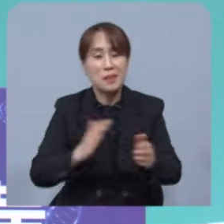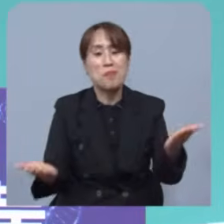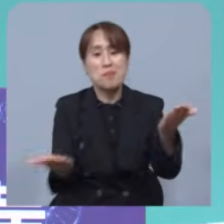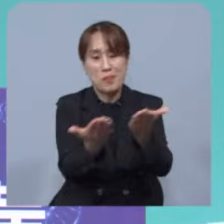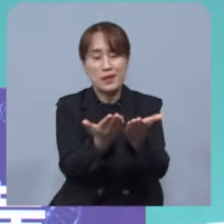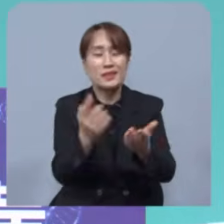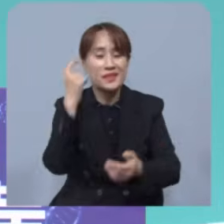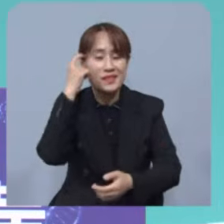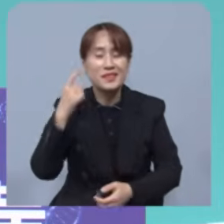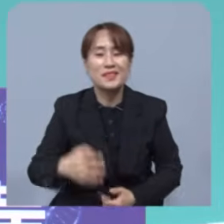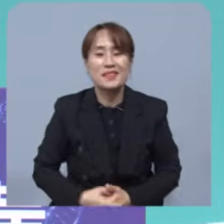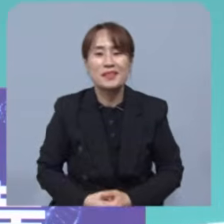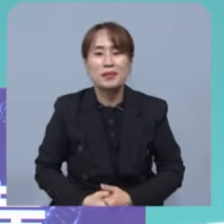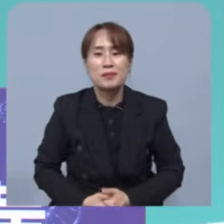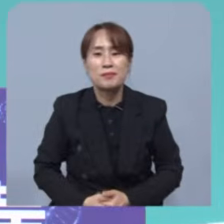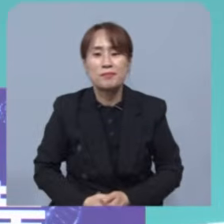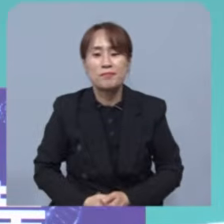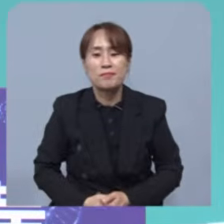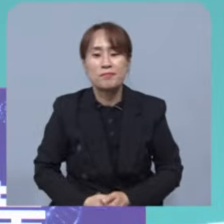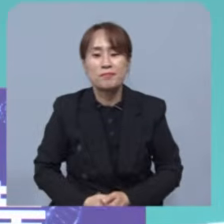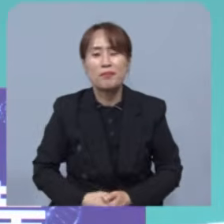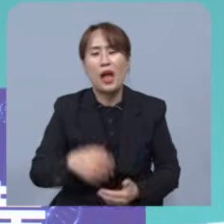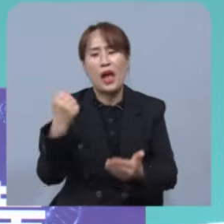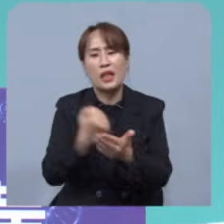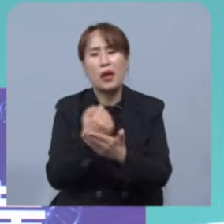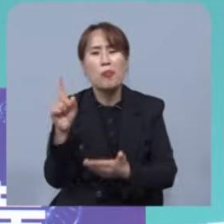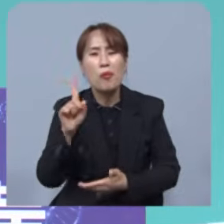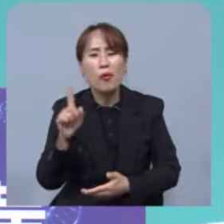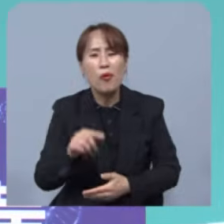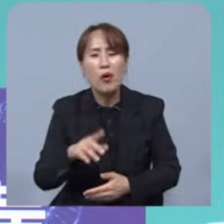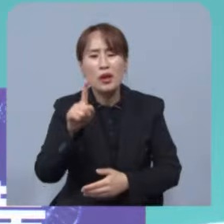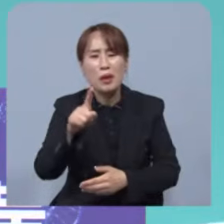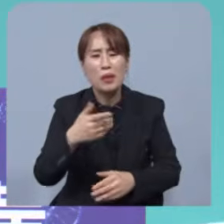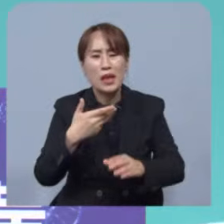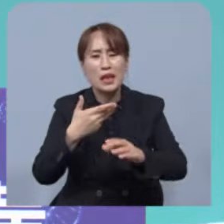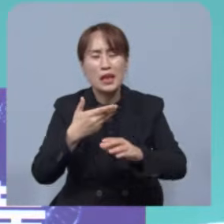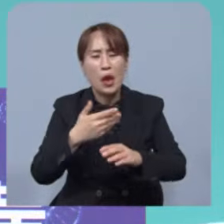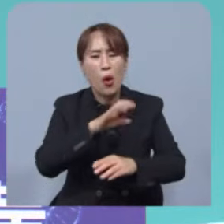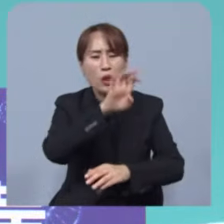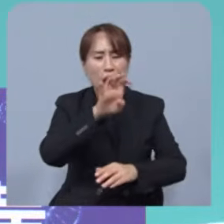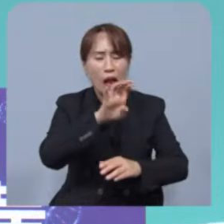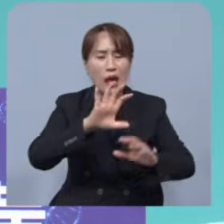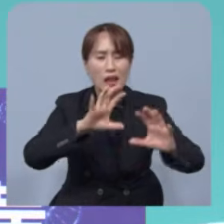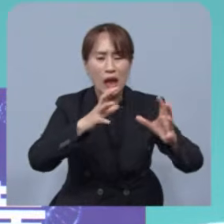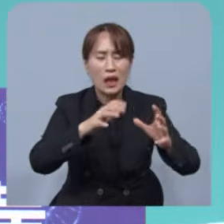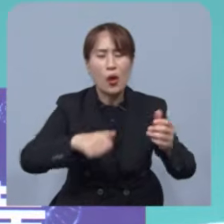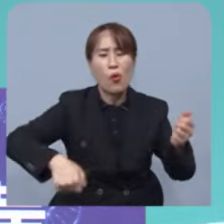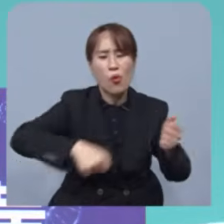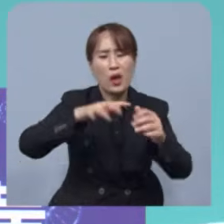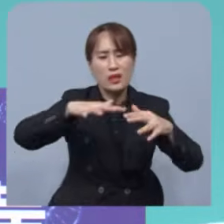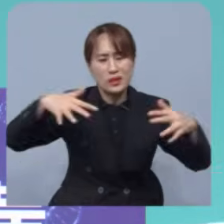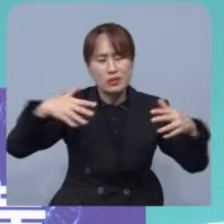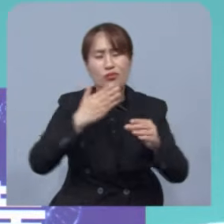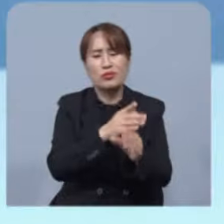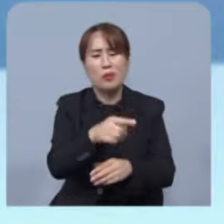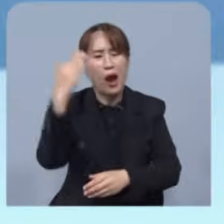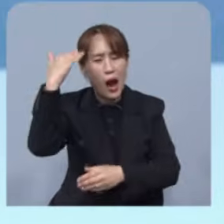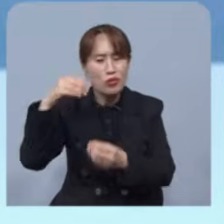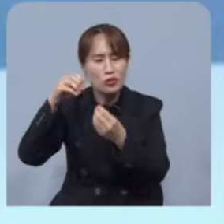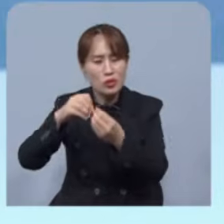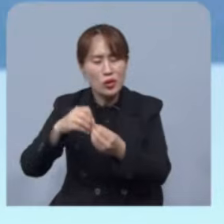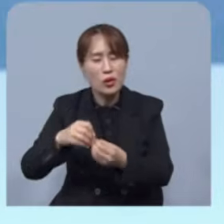맞는 부분도 있을 테니까요. 근데 안타까운 거는 이게 주로 서양 악기 중심이에요. 예, 오케스트라하고 서양 악기 중심으로